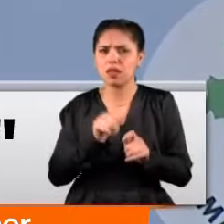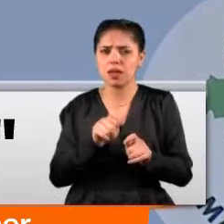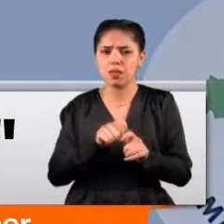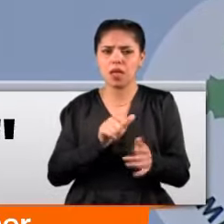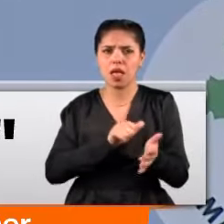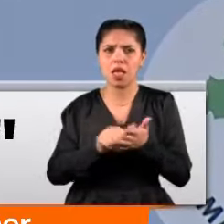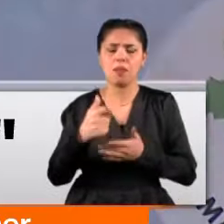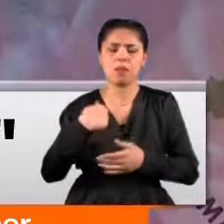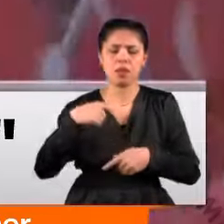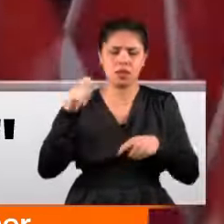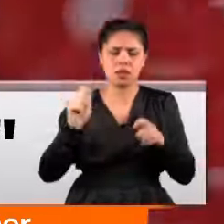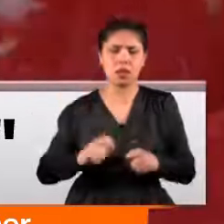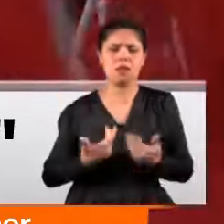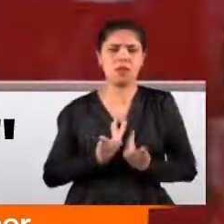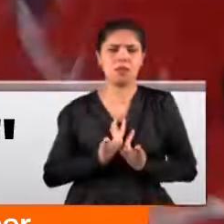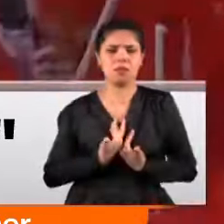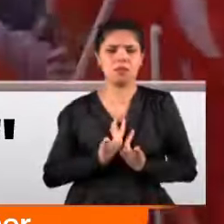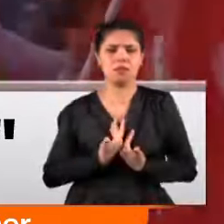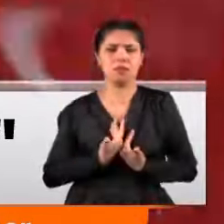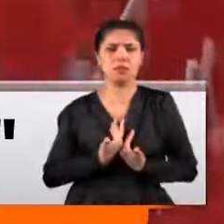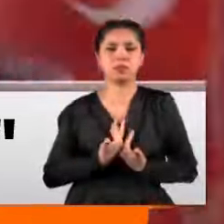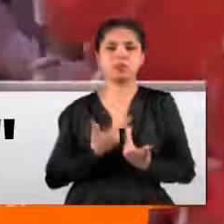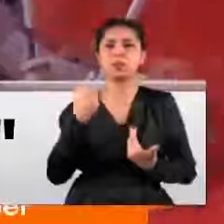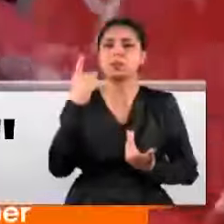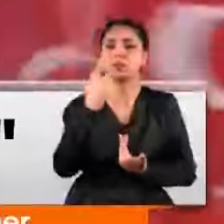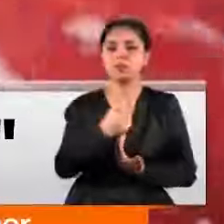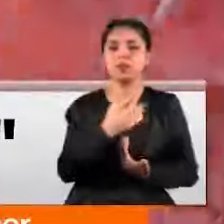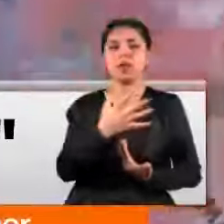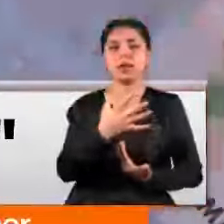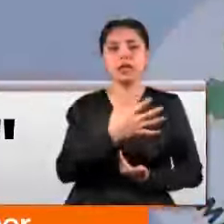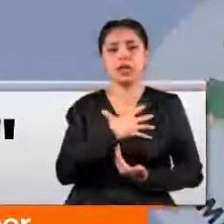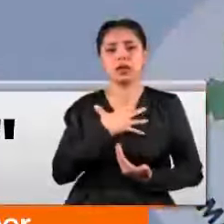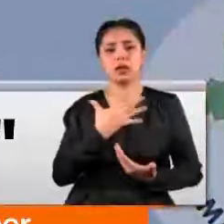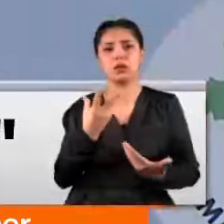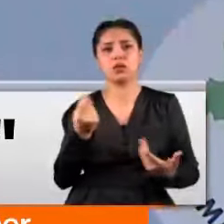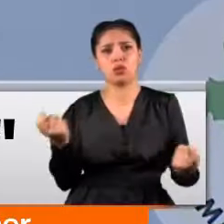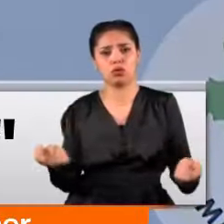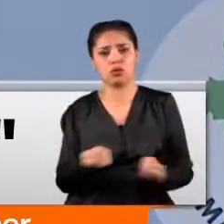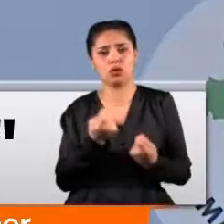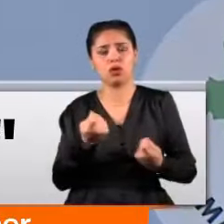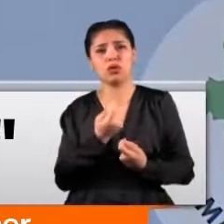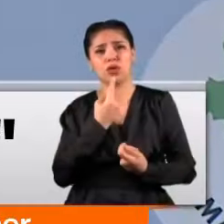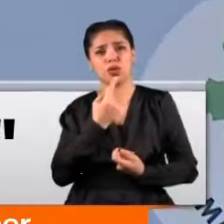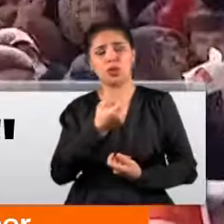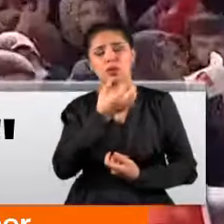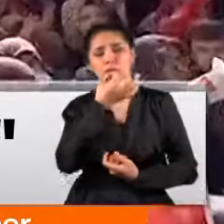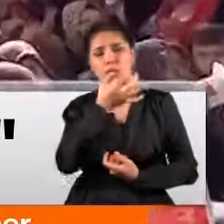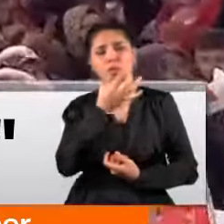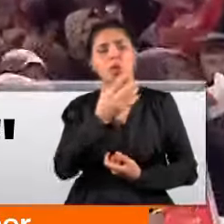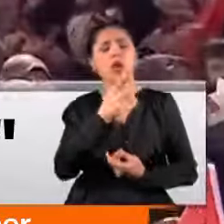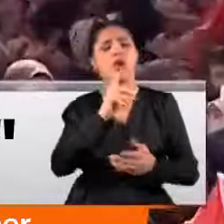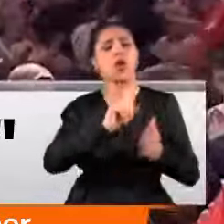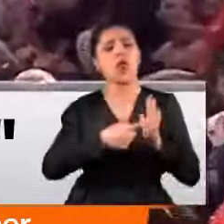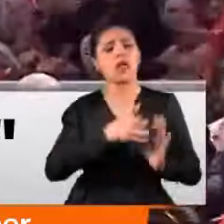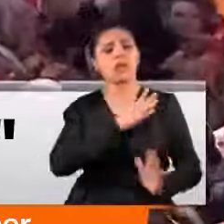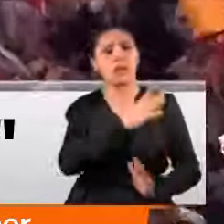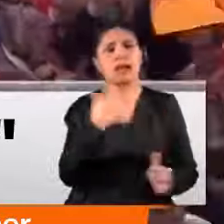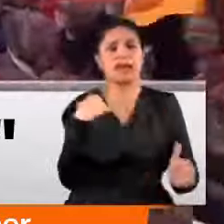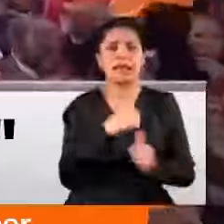hepsi bizim yaptıklarımız. Taş üstüne taş koymamakla övünen bir beceriksiz yönetim var. Yeniden Ankara.